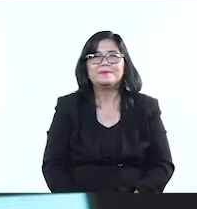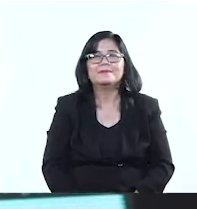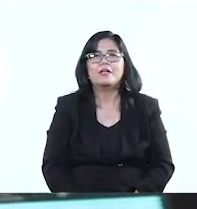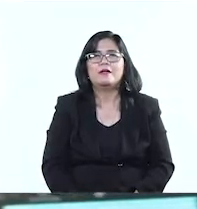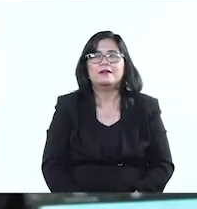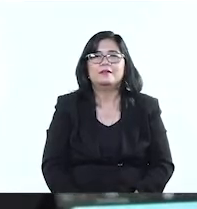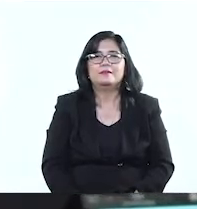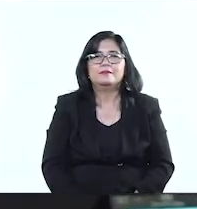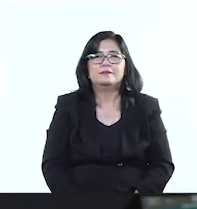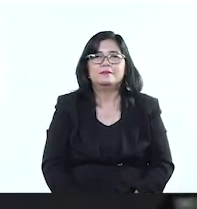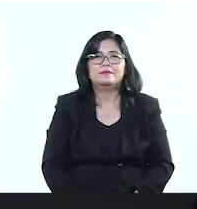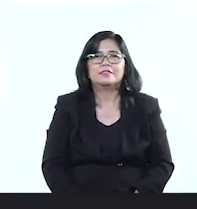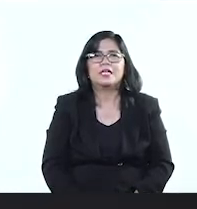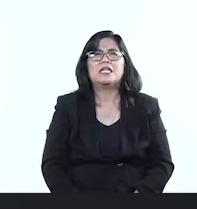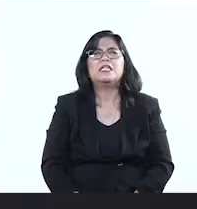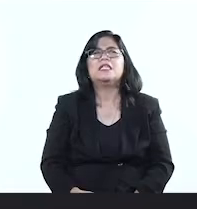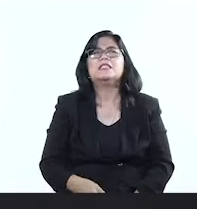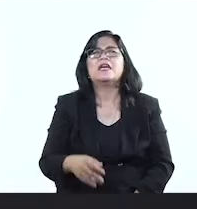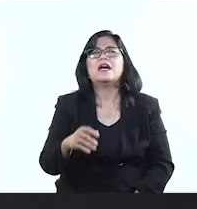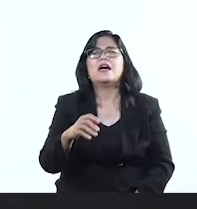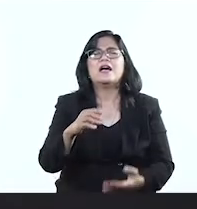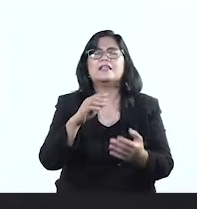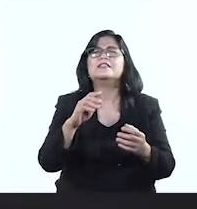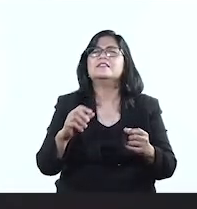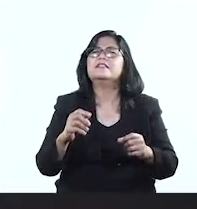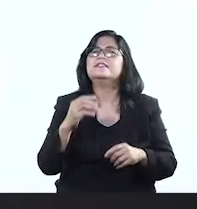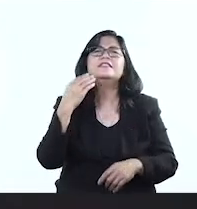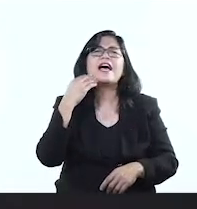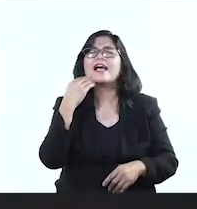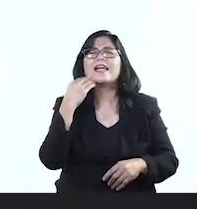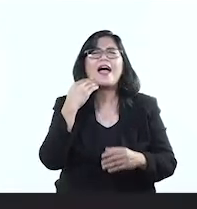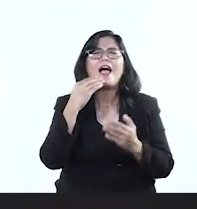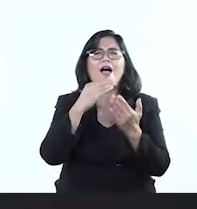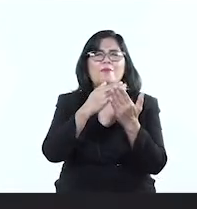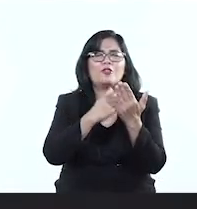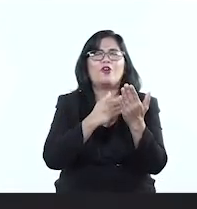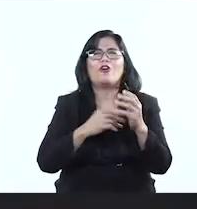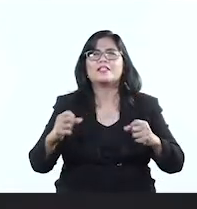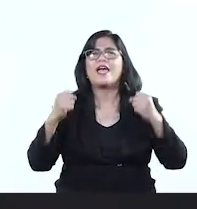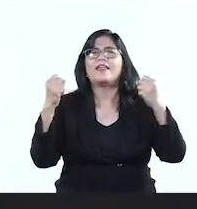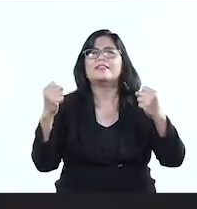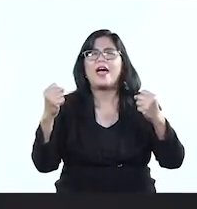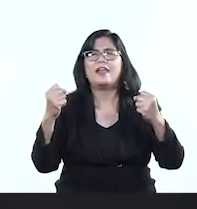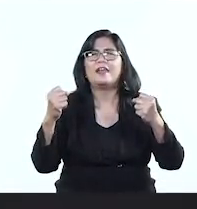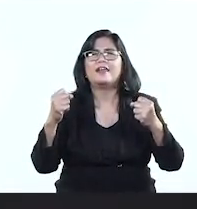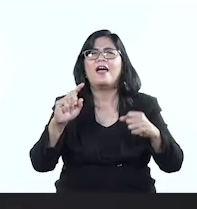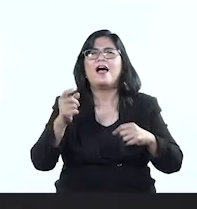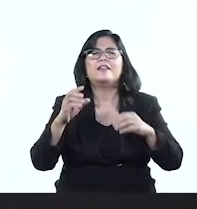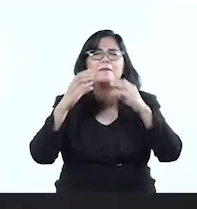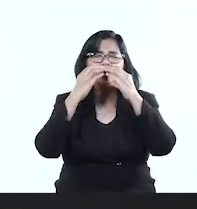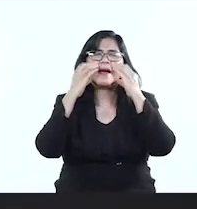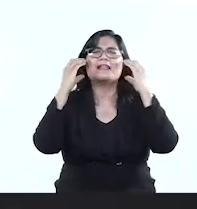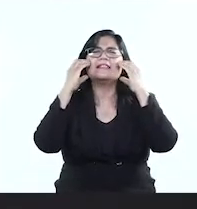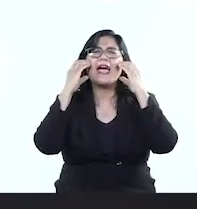Plaza Ayo kita cari protokol kesehatan dengan baik enggak Rugi sudah cuman pakai masker jaga jarak